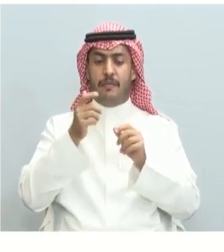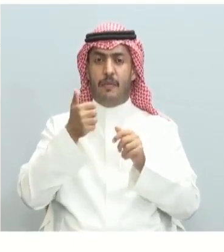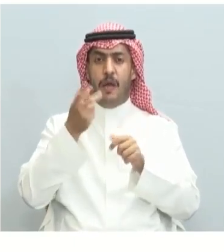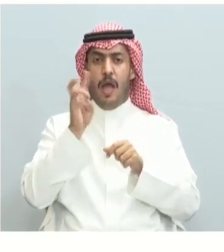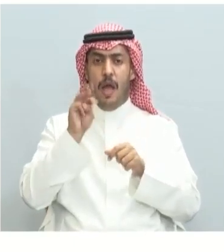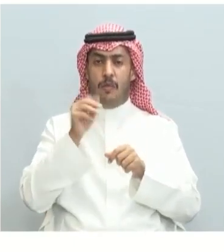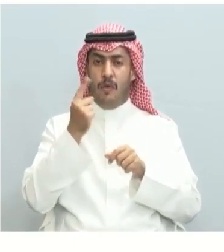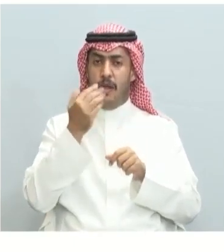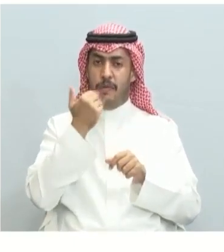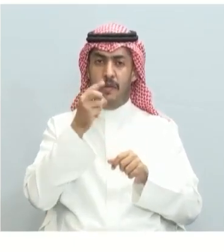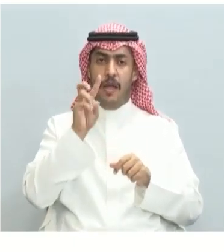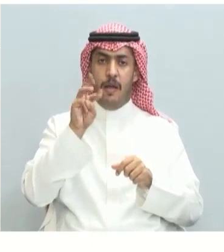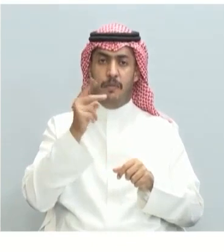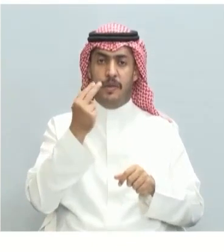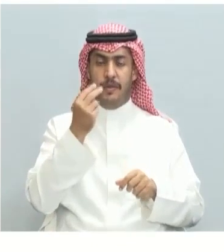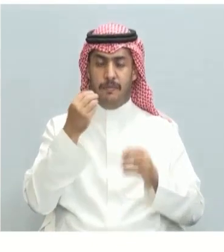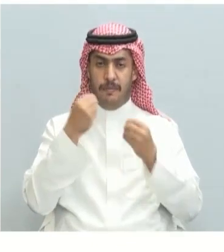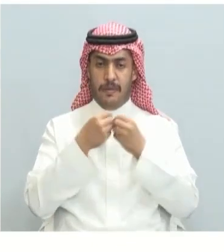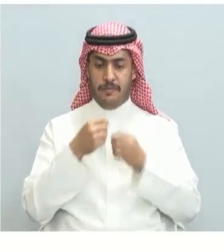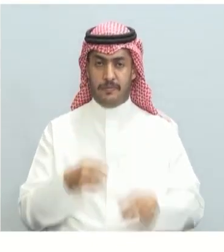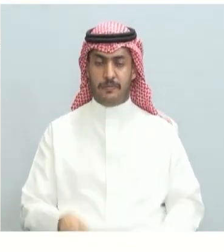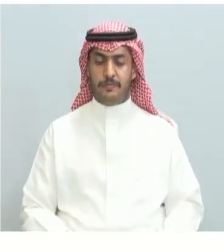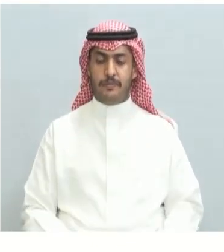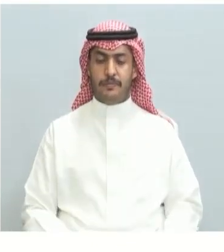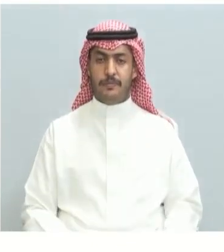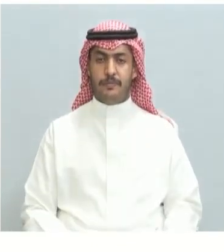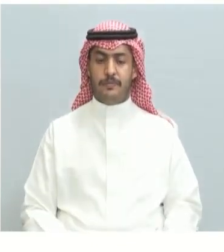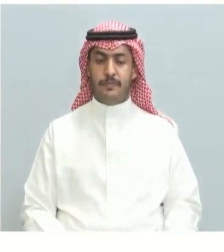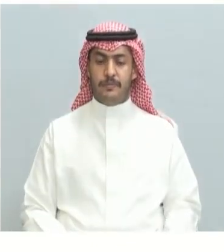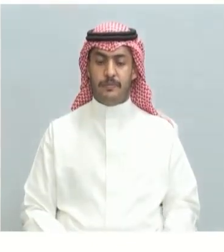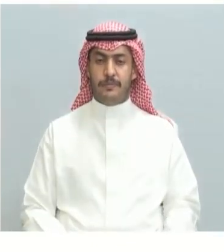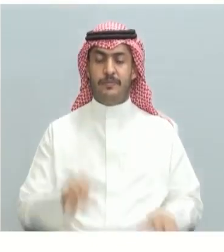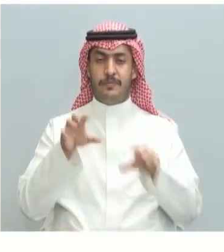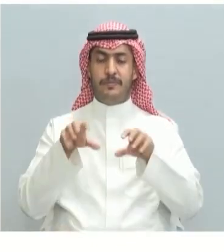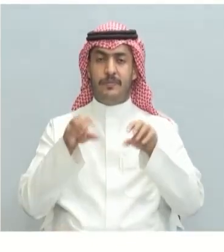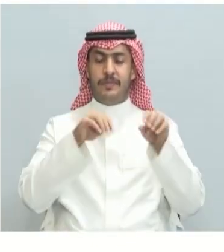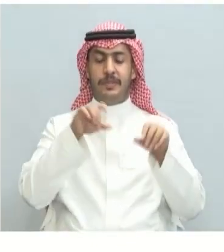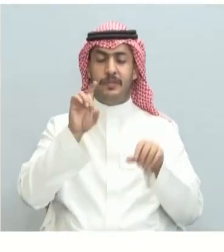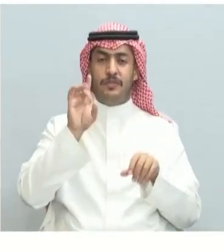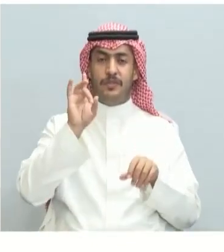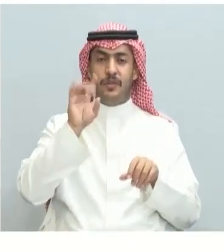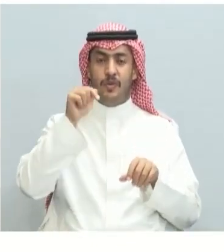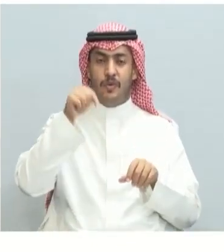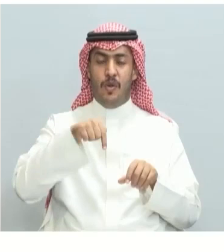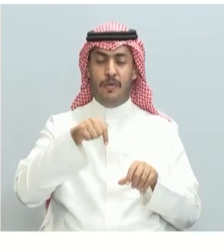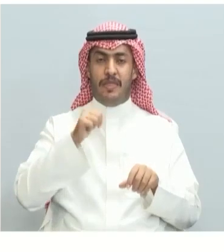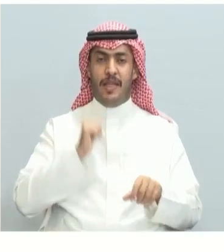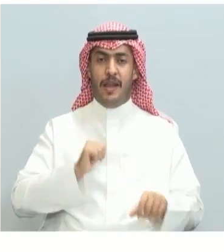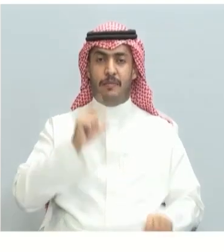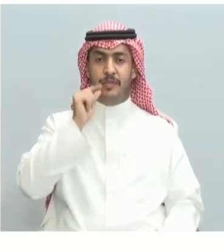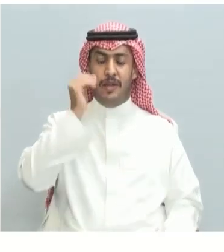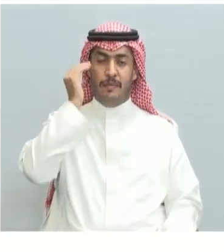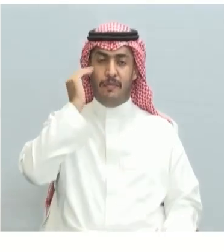المعروض النقدي ام 2 ننتقل باذن الله تعالى اليوم اعزائي الطلاب